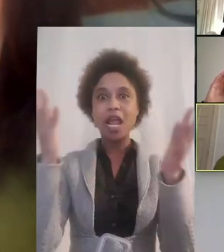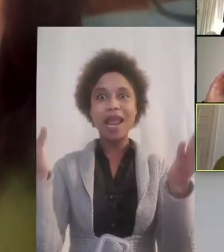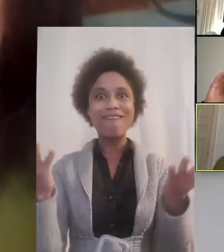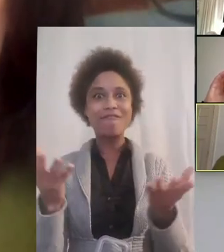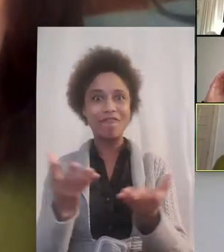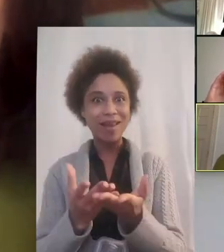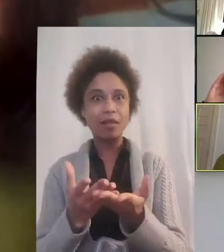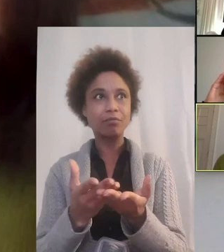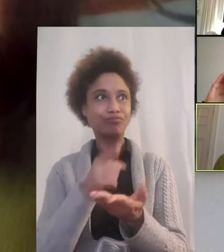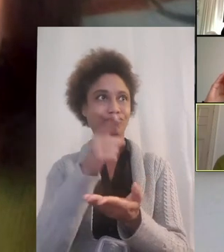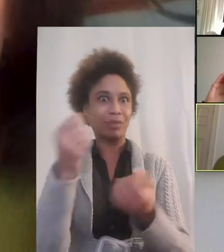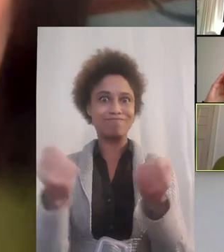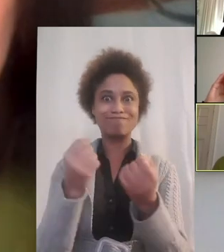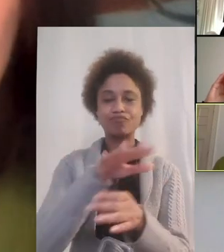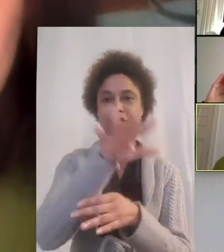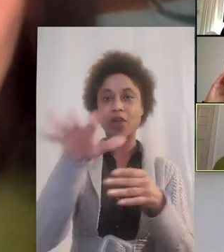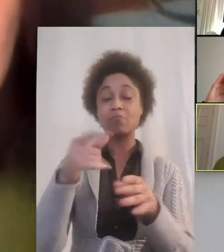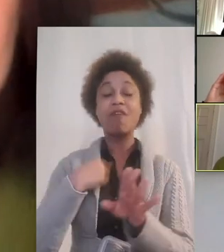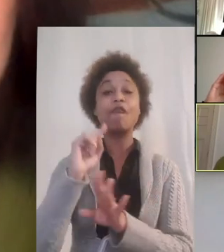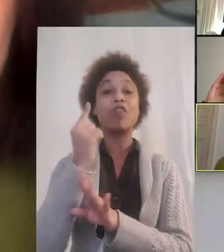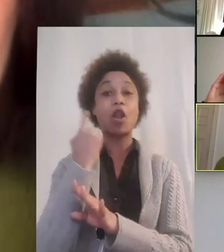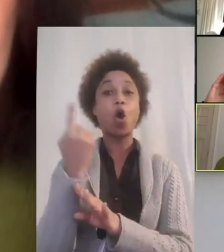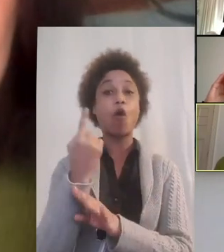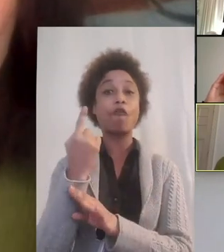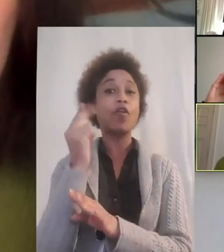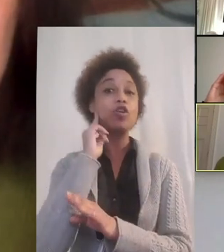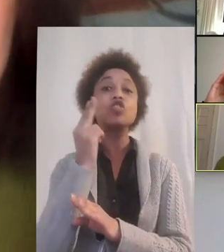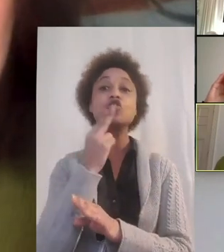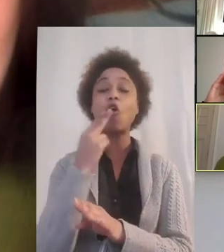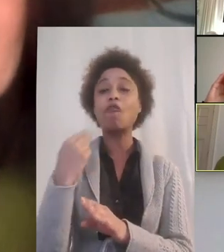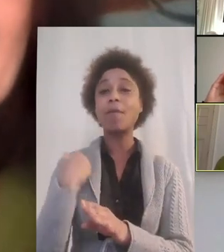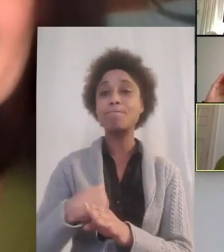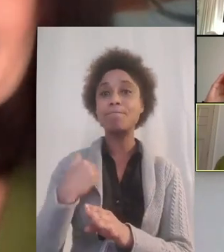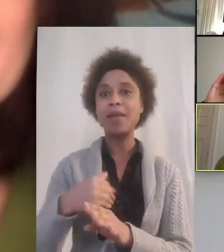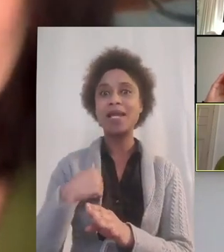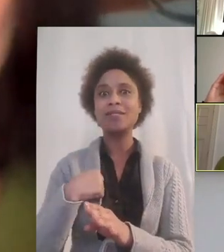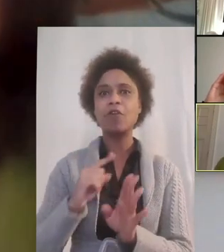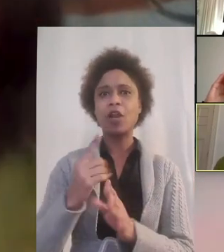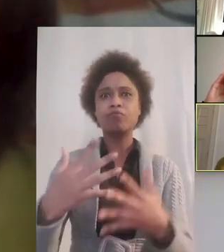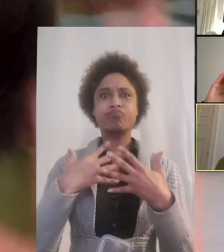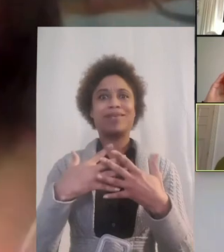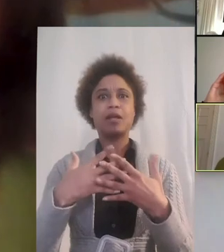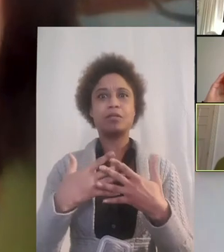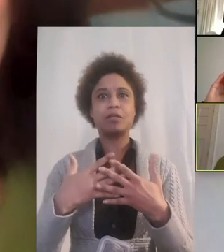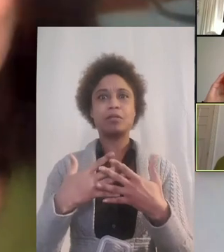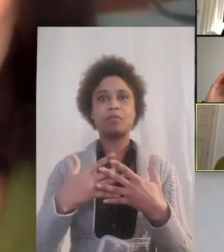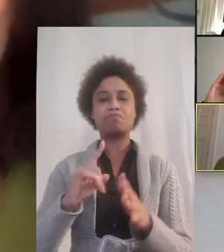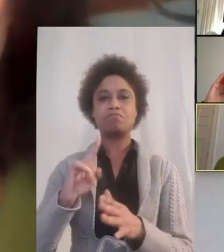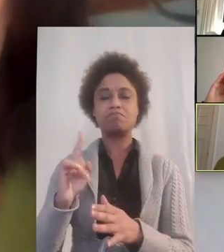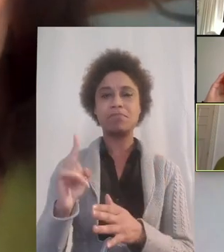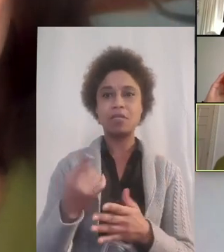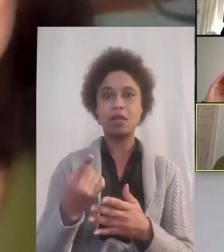opereren. Vooral ook als het gaat over dove mensen die vaak enorme schrik aanjagen zodra zij